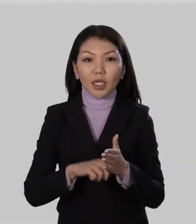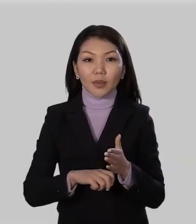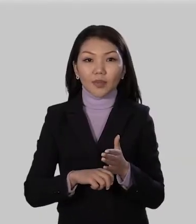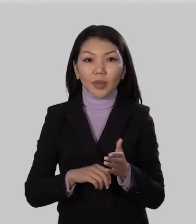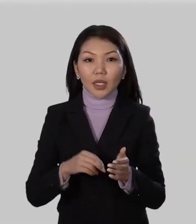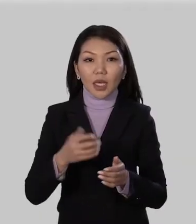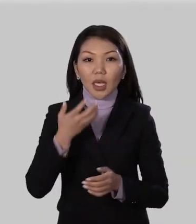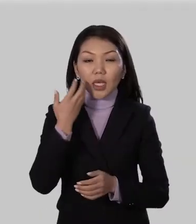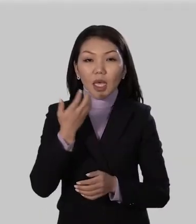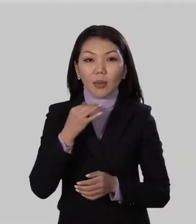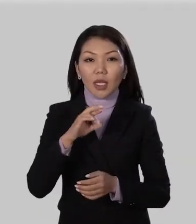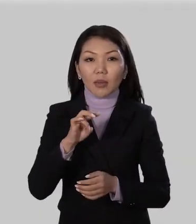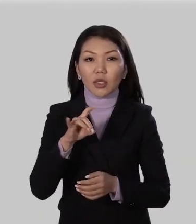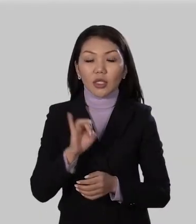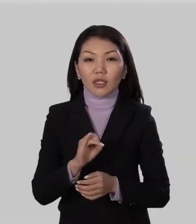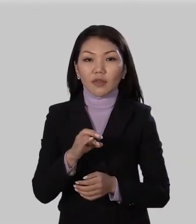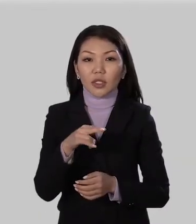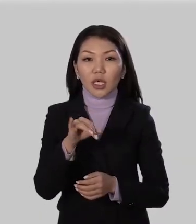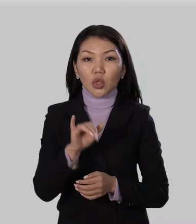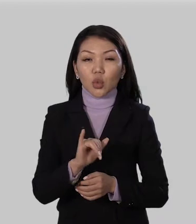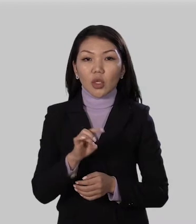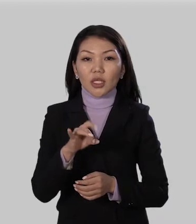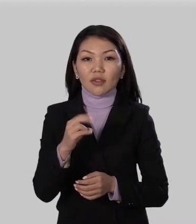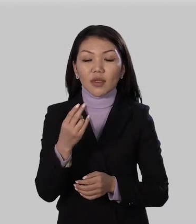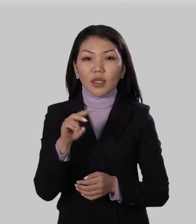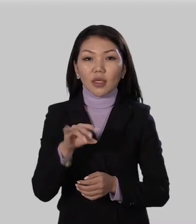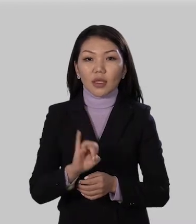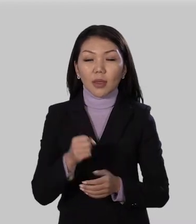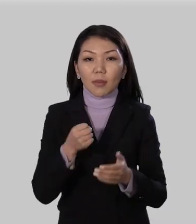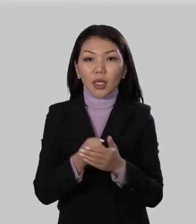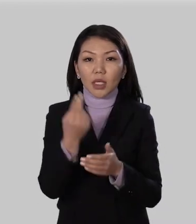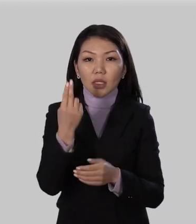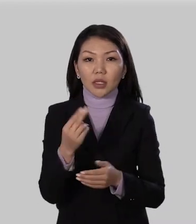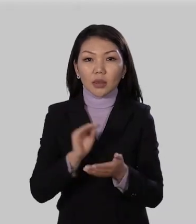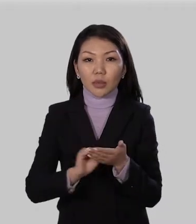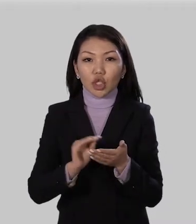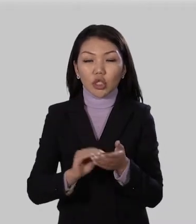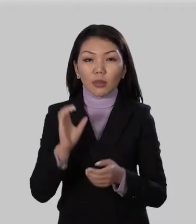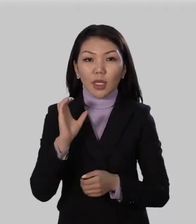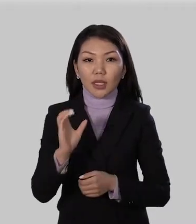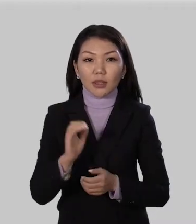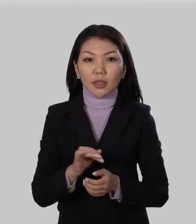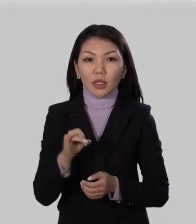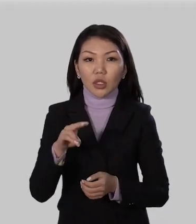Проверим. Яблони в саду расцвели. Перед глухим «ц» пишем «с».